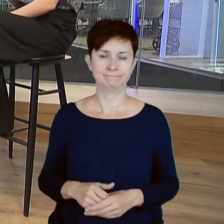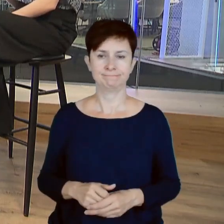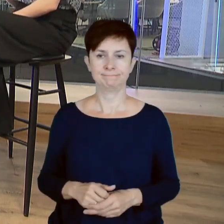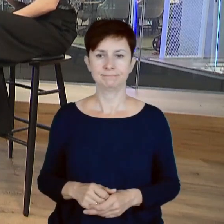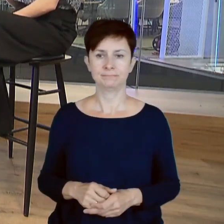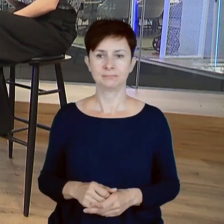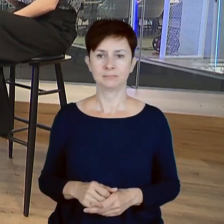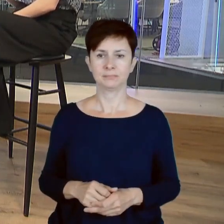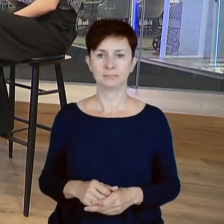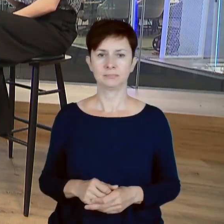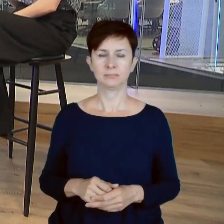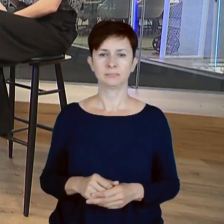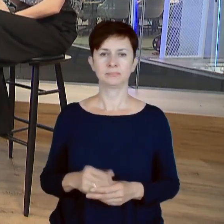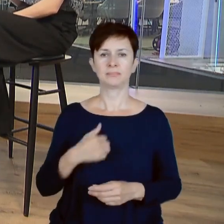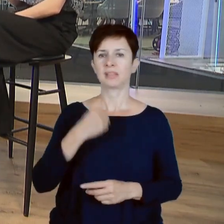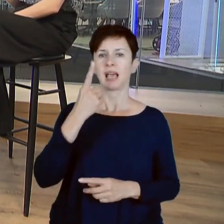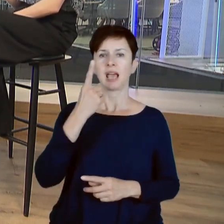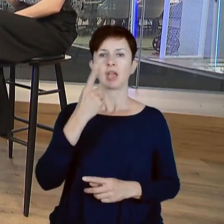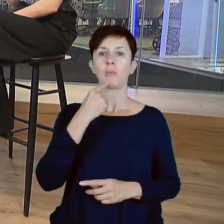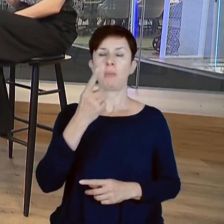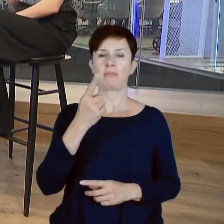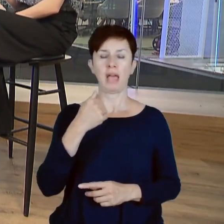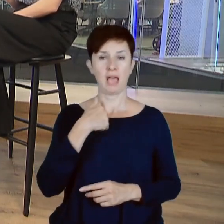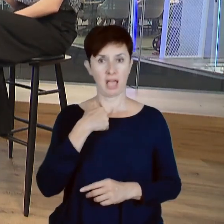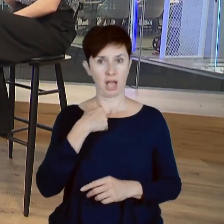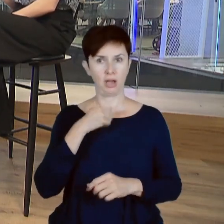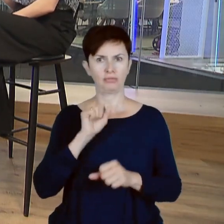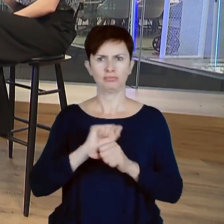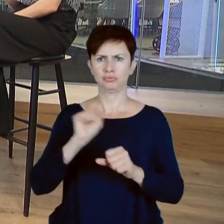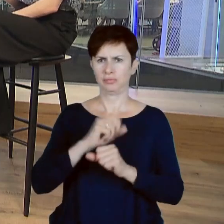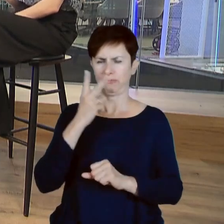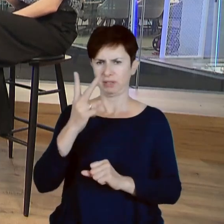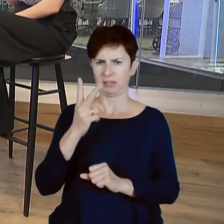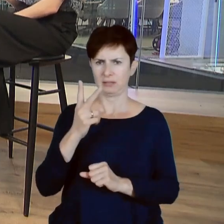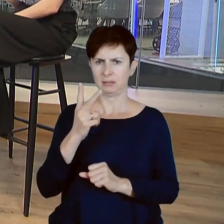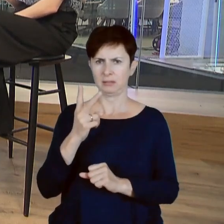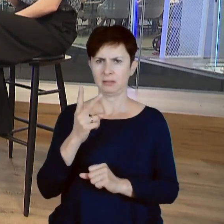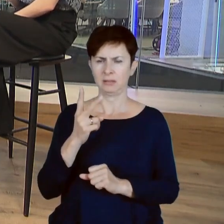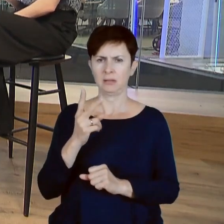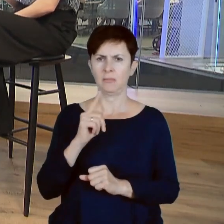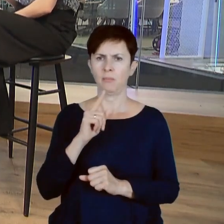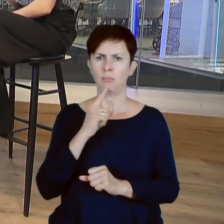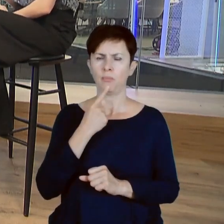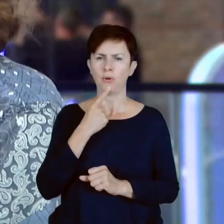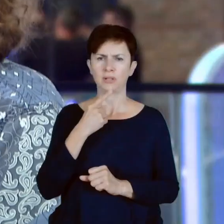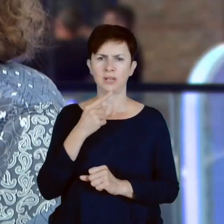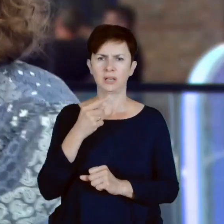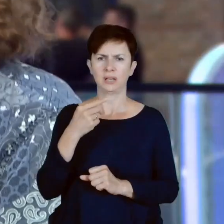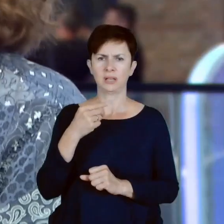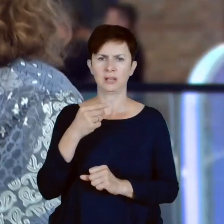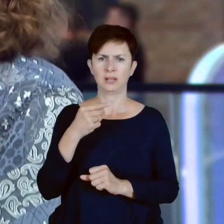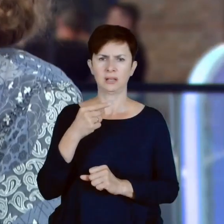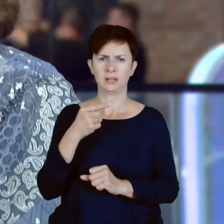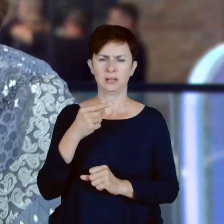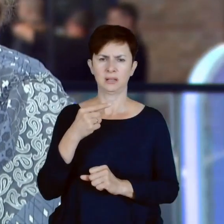chcesz, mów. Jedno tylko zdanie, tak. Chociaż zauważam coraz częściej w ogóle modę na detoksy. Najczęściej od Instagrama. Nie piszcie do mnie na Instagramie,